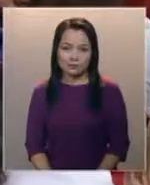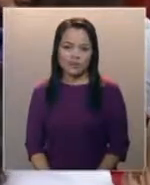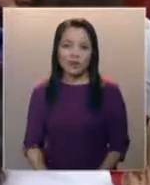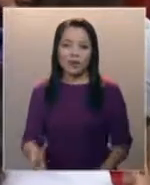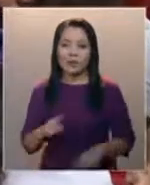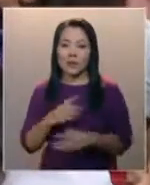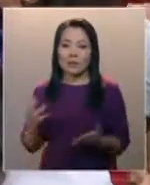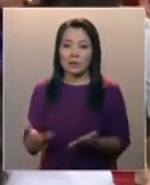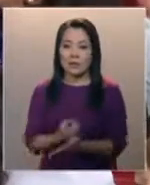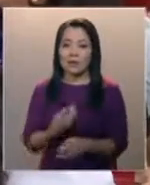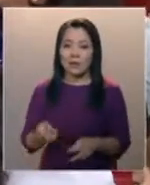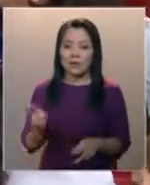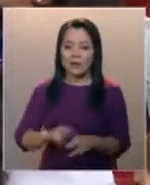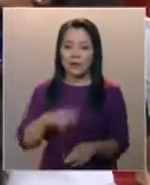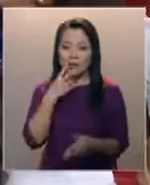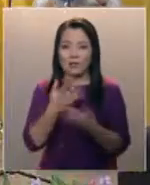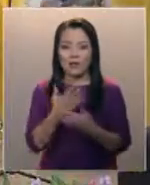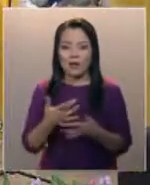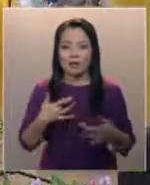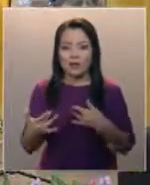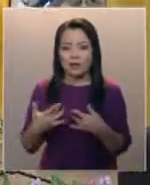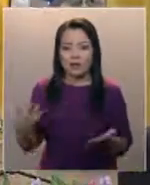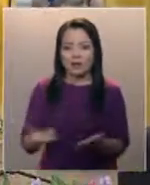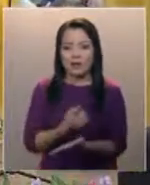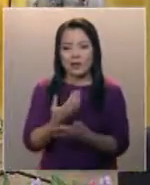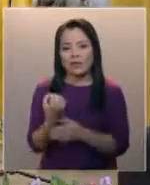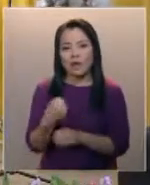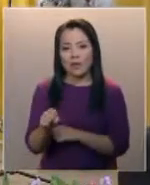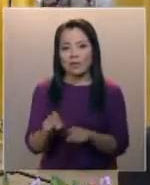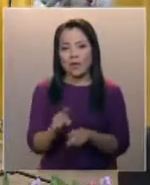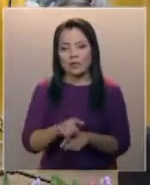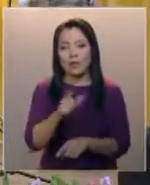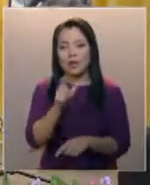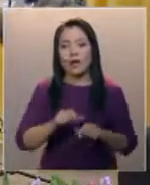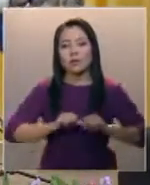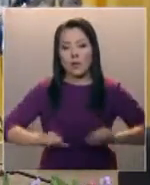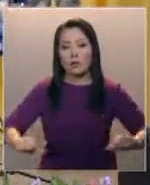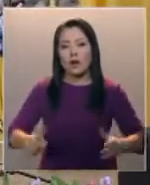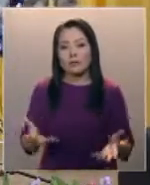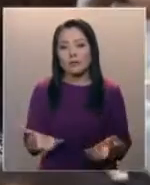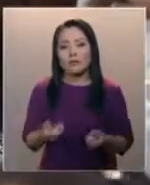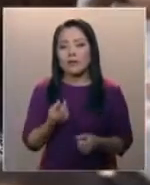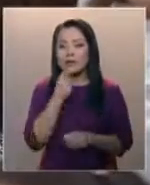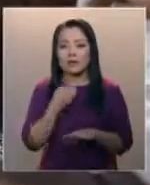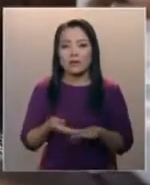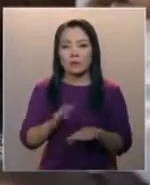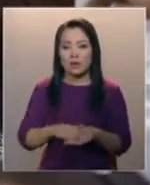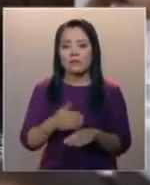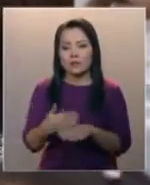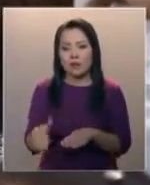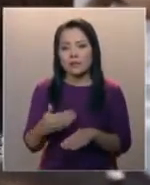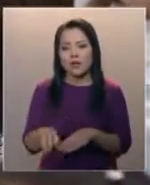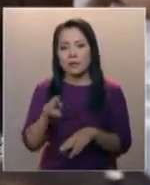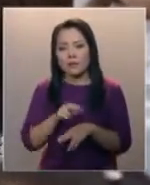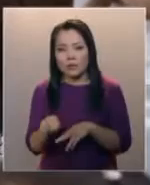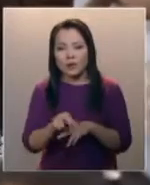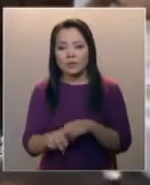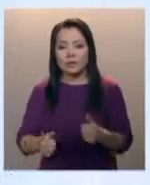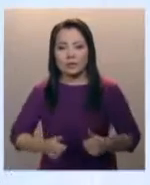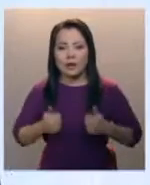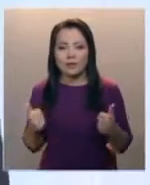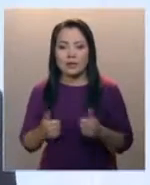Ақтық сында өрендердің өнерін бағалап, жеңімпазды анықтау қазыларға оңайға соқпады. Жеті жеткеншек те өзінше